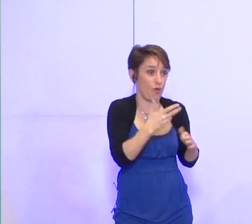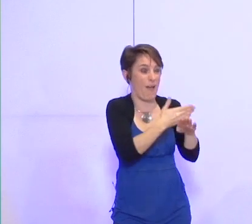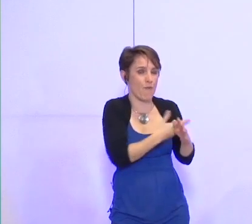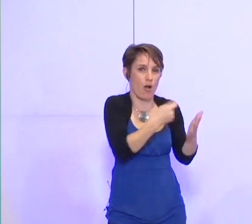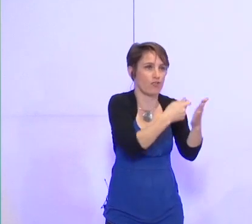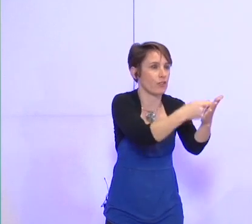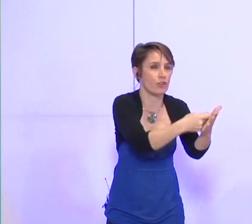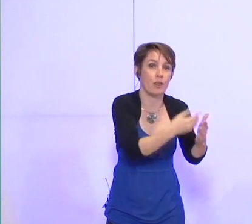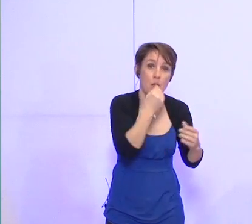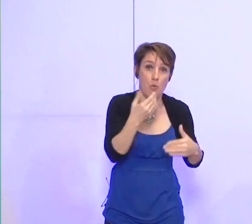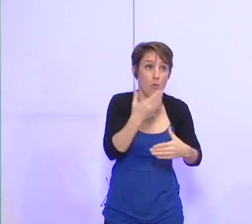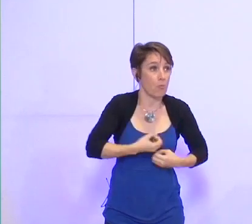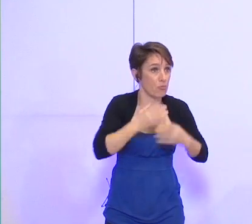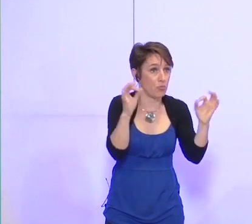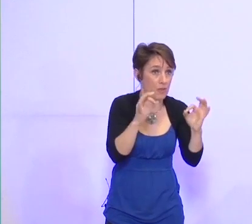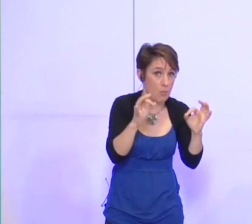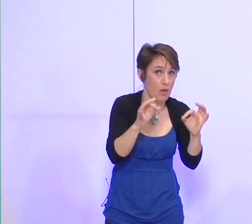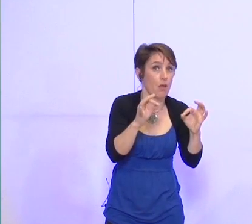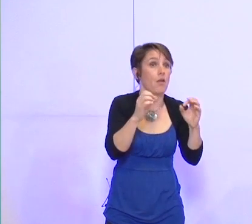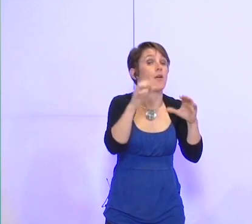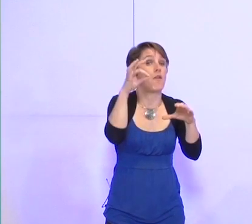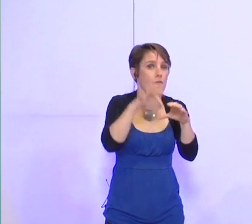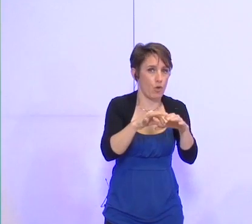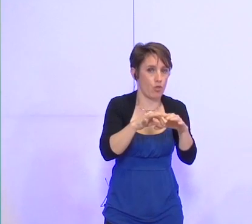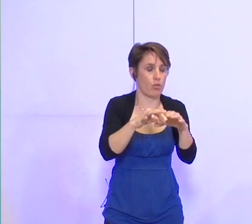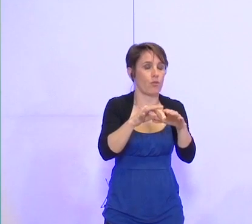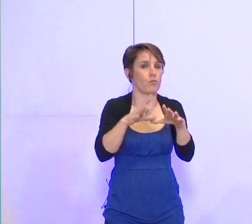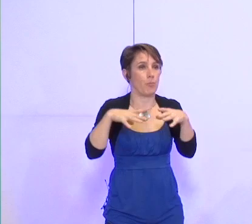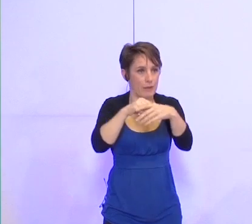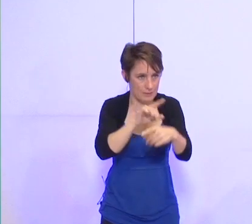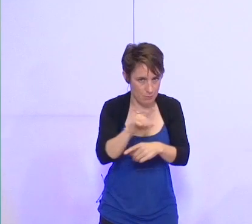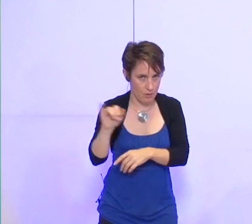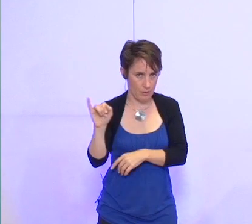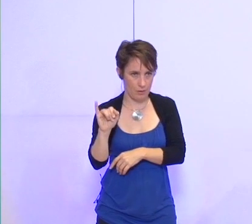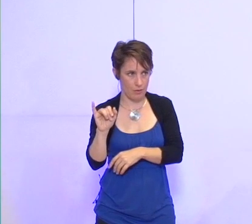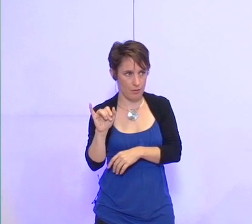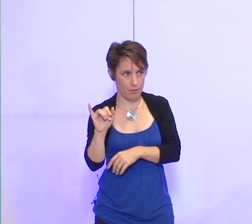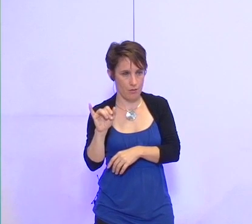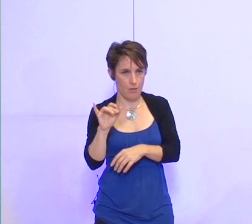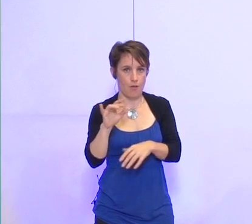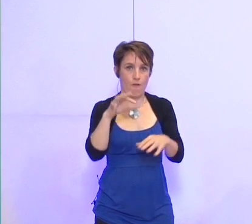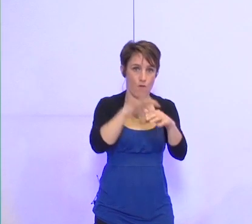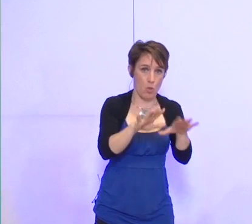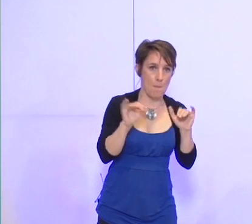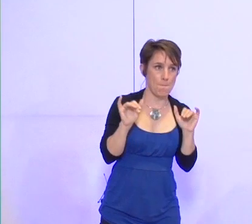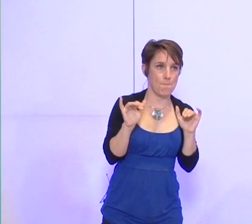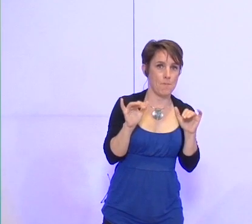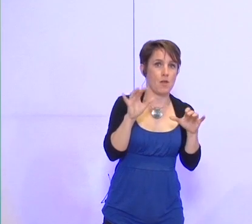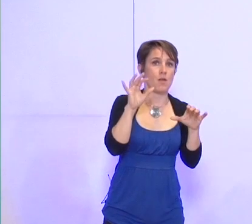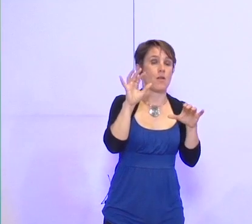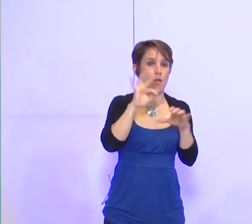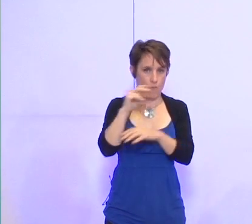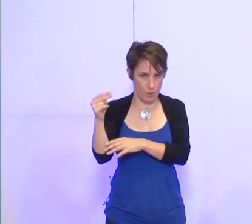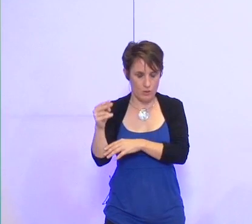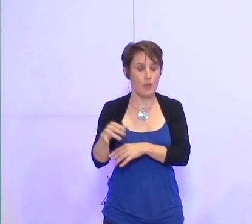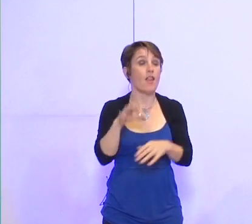Pas de prise de parole, je mets donc cette délibération aux voix. Qui ne prend pas part au vote ? Qui s'abstient ? Le Front National ?